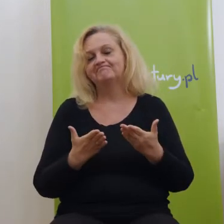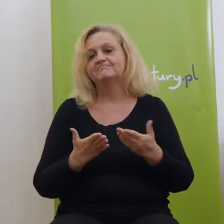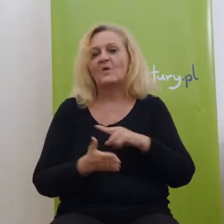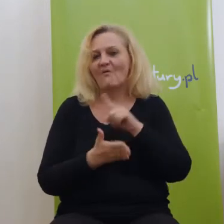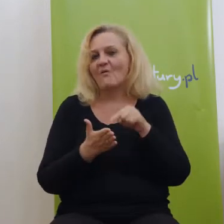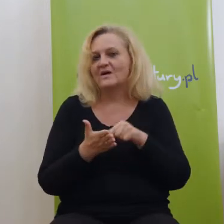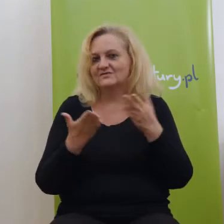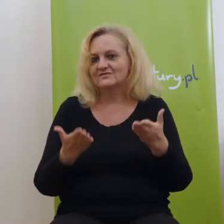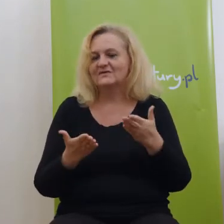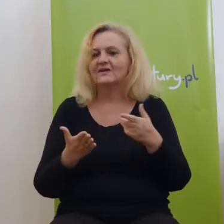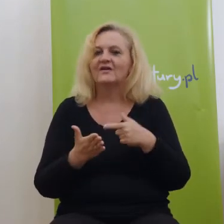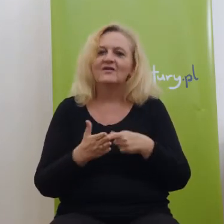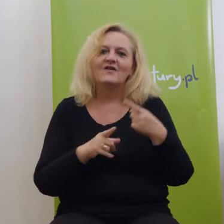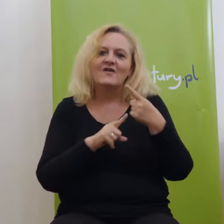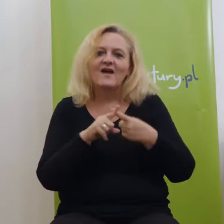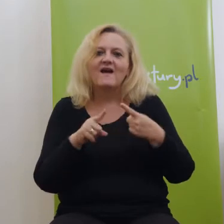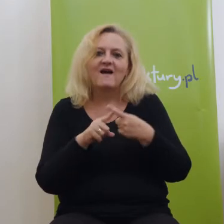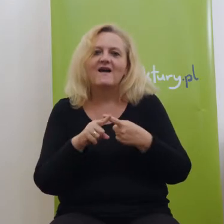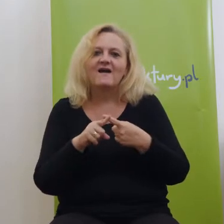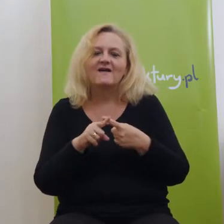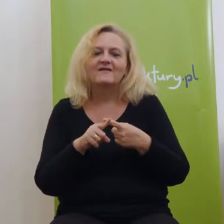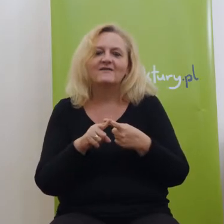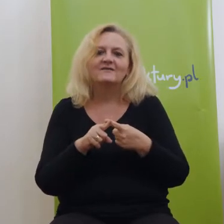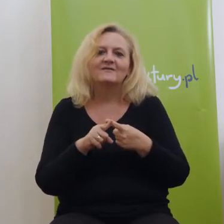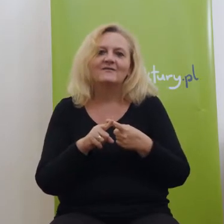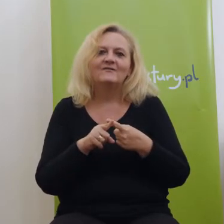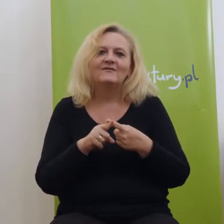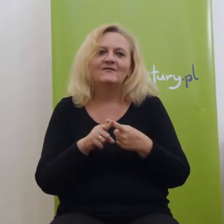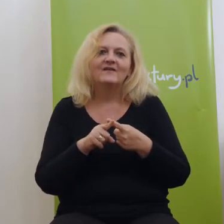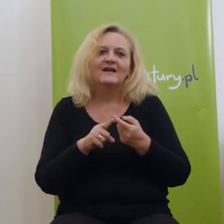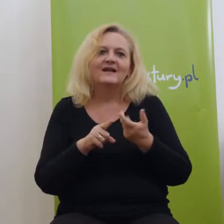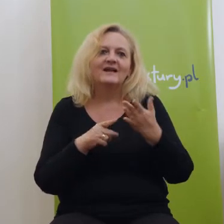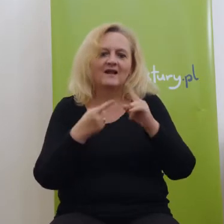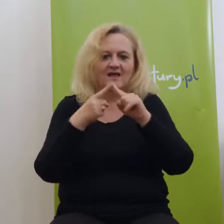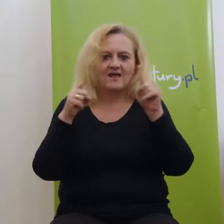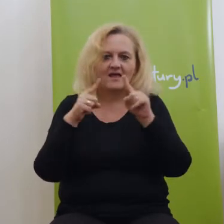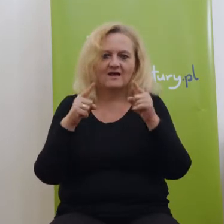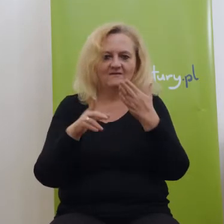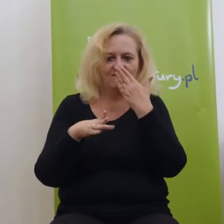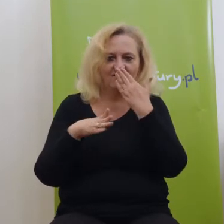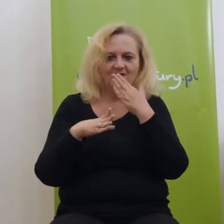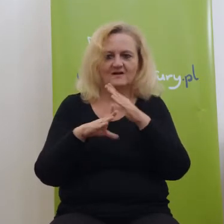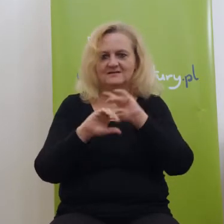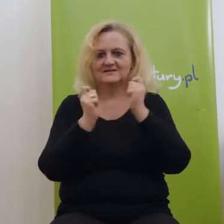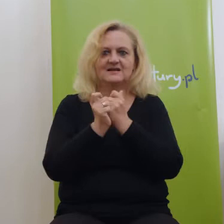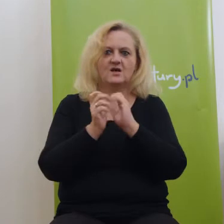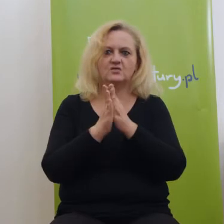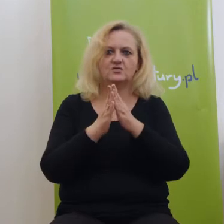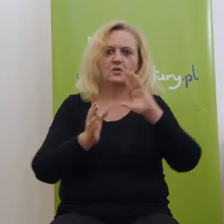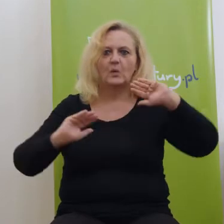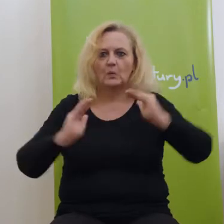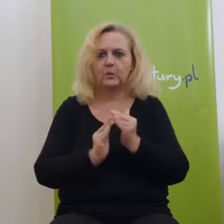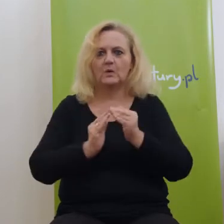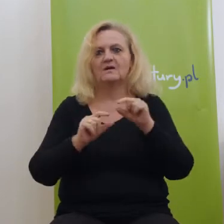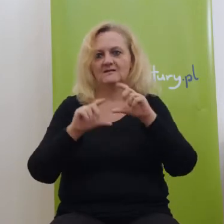No właśnie, jakoś tak ten kawałek mi w paru zdaniach streszcza cały konkurs w pewnym sensie.